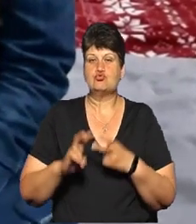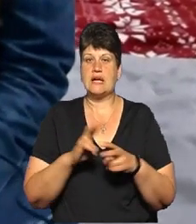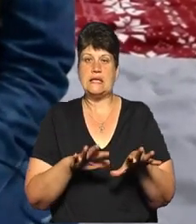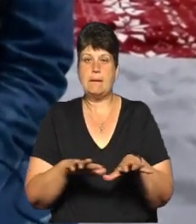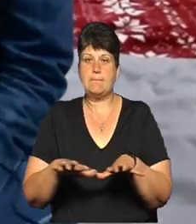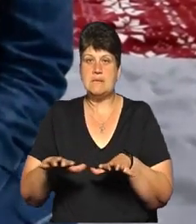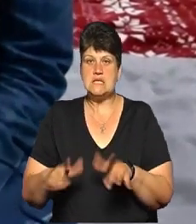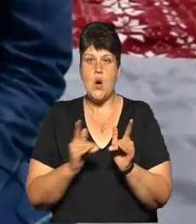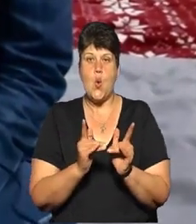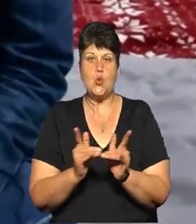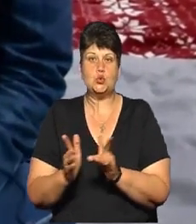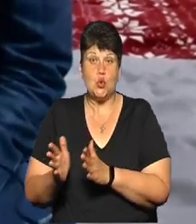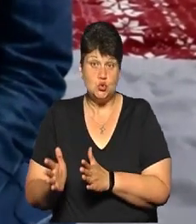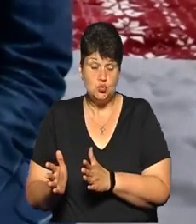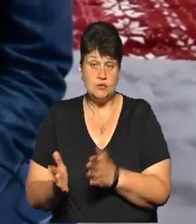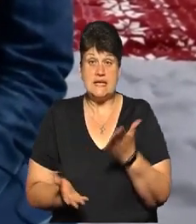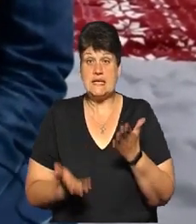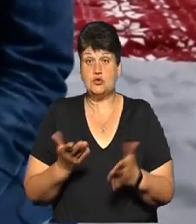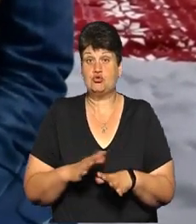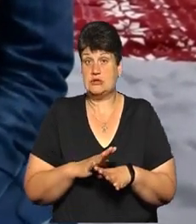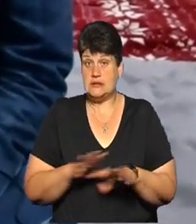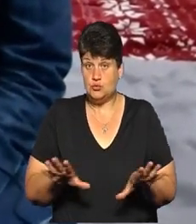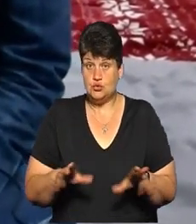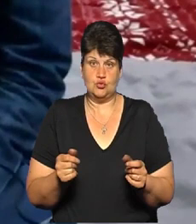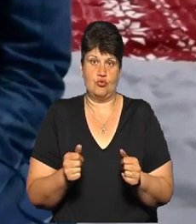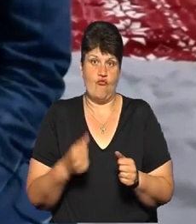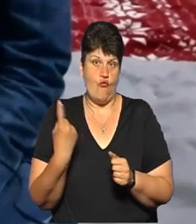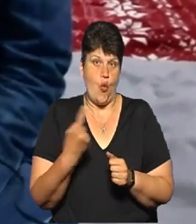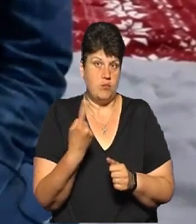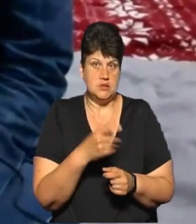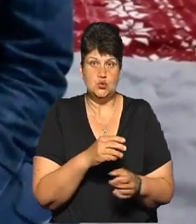у гуртожитку. Якщо не буде, то десь по області.